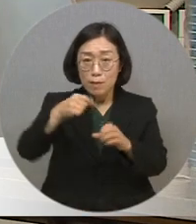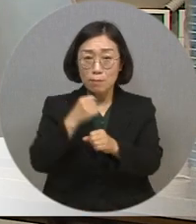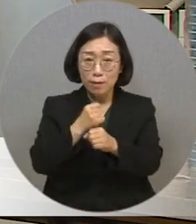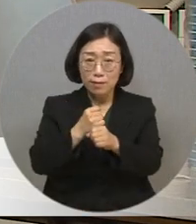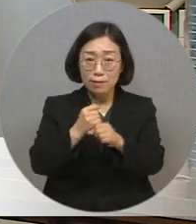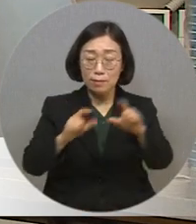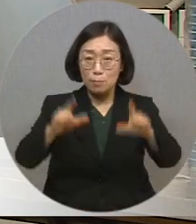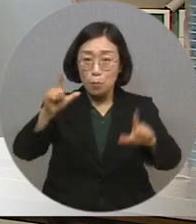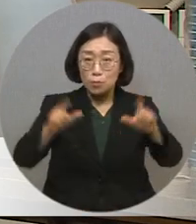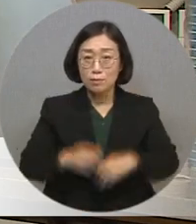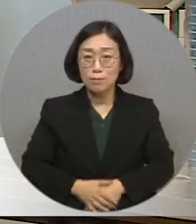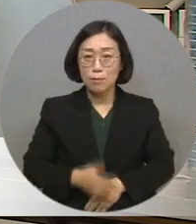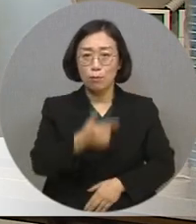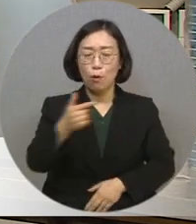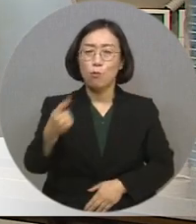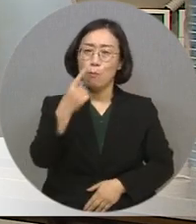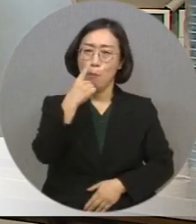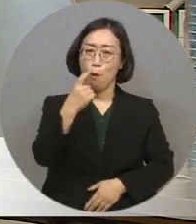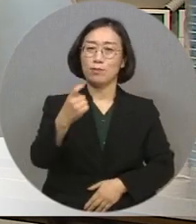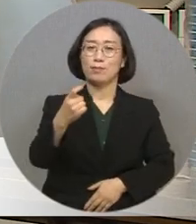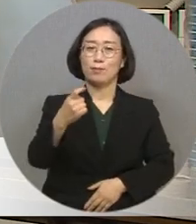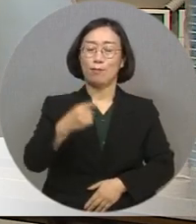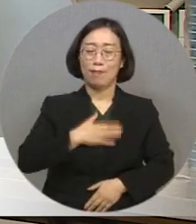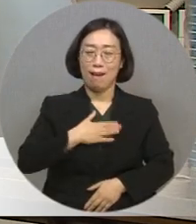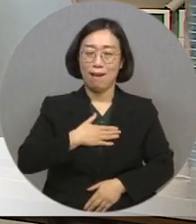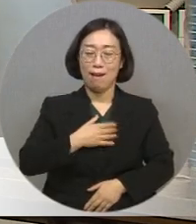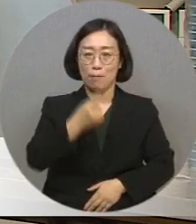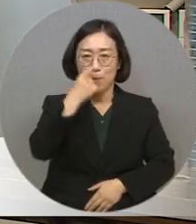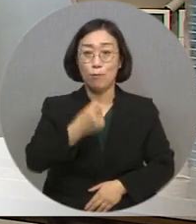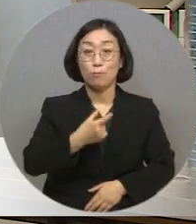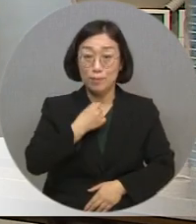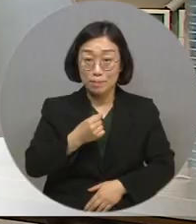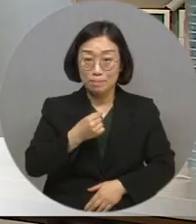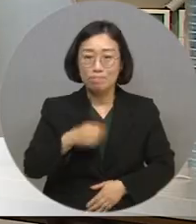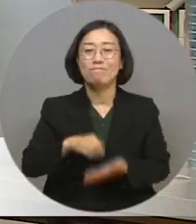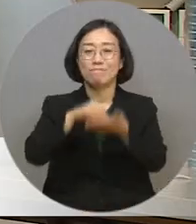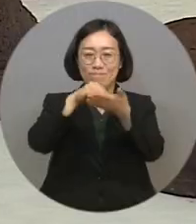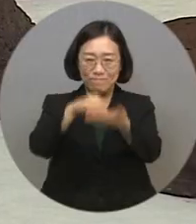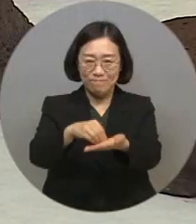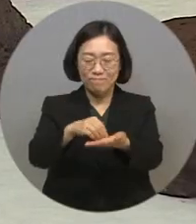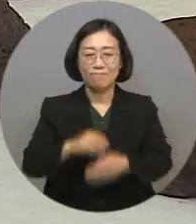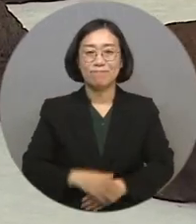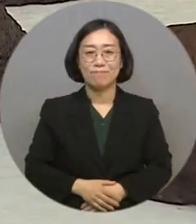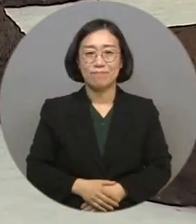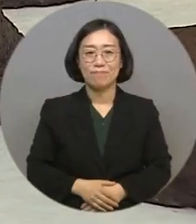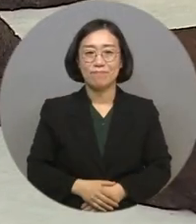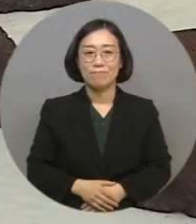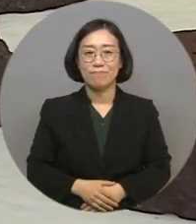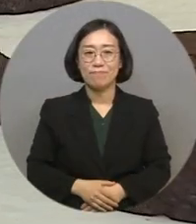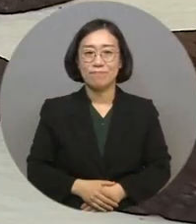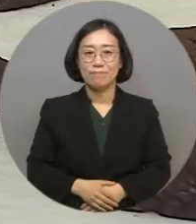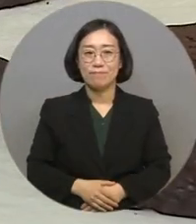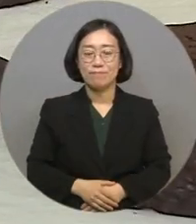에스프레소를 추출하는 모습이 너무 멋있어서 보고 배우게 되었습니다.